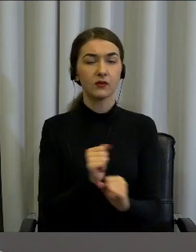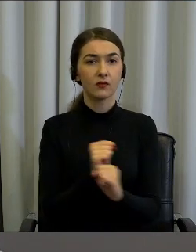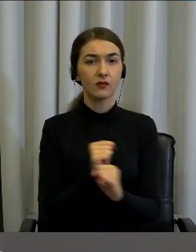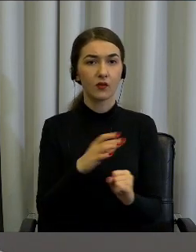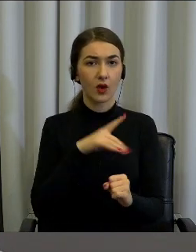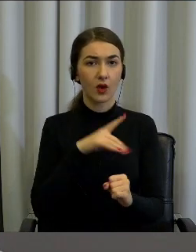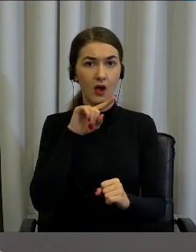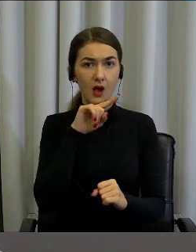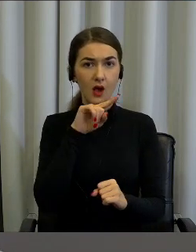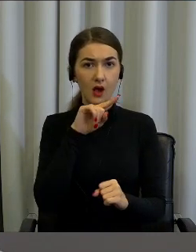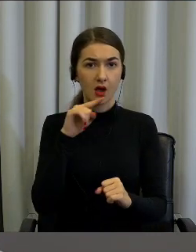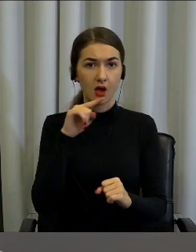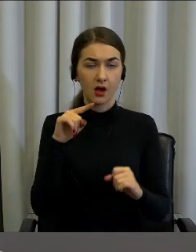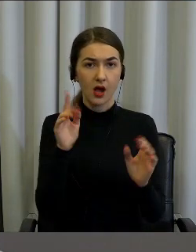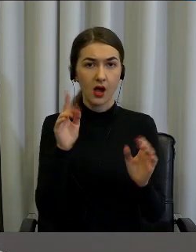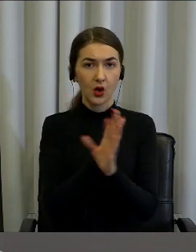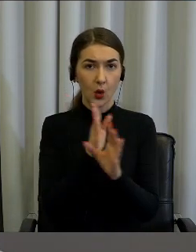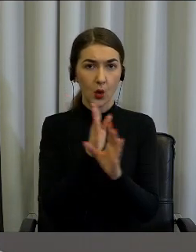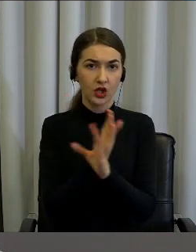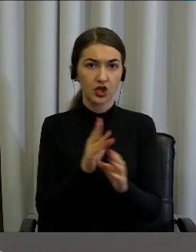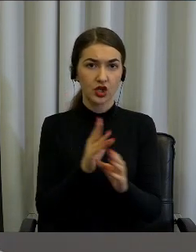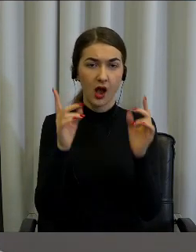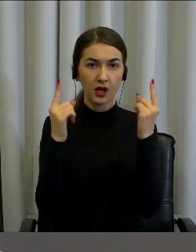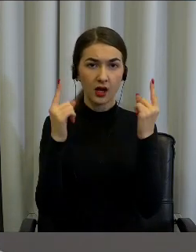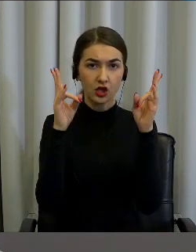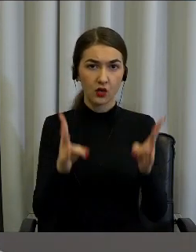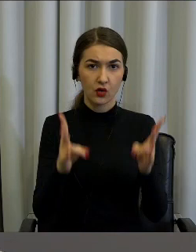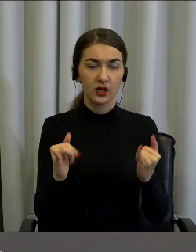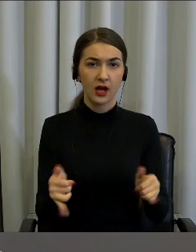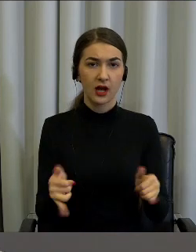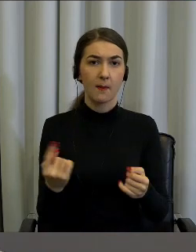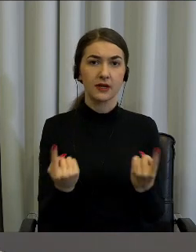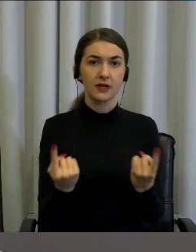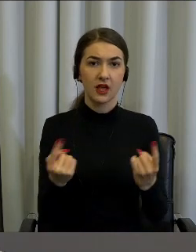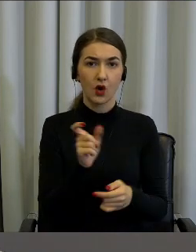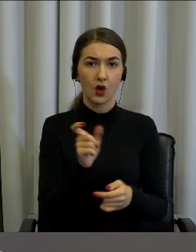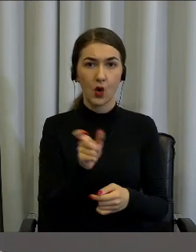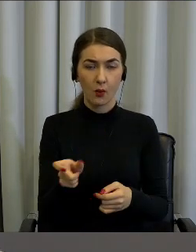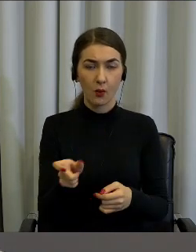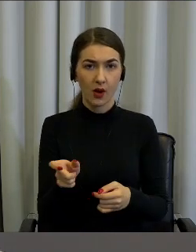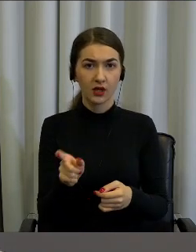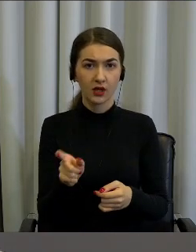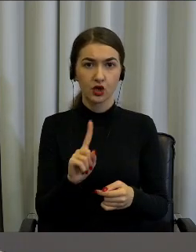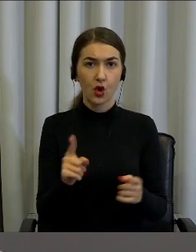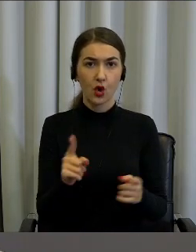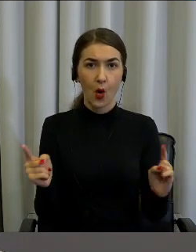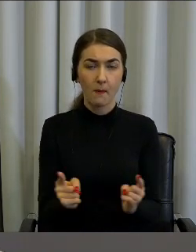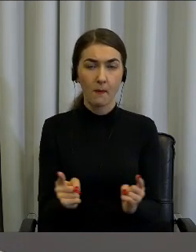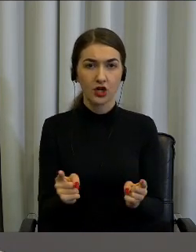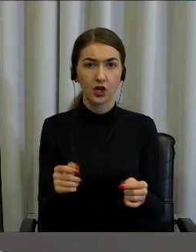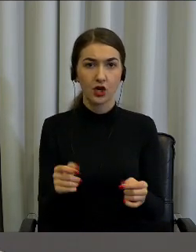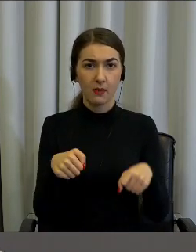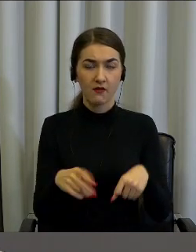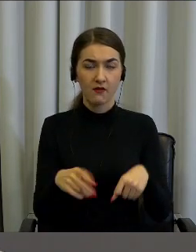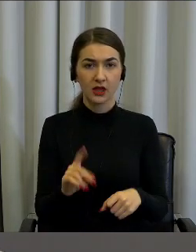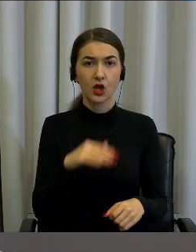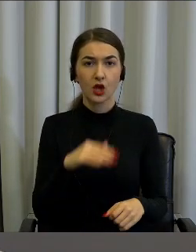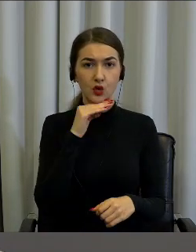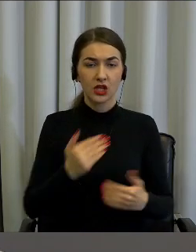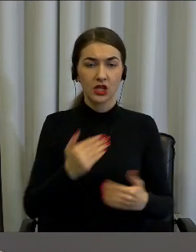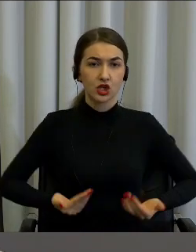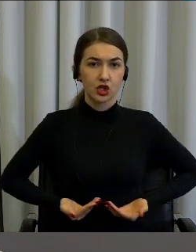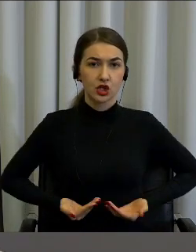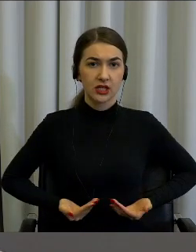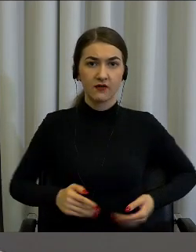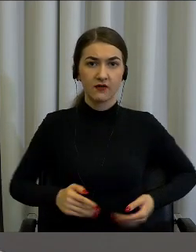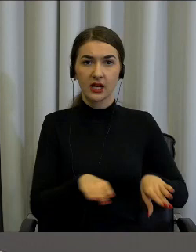катастрофу з катастрофічними наслідками для місцевих громад що серйозно обмежить права на достатній життєвий